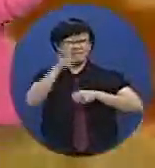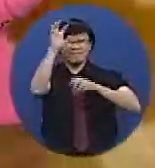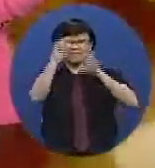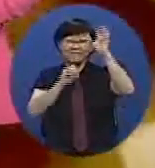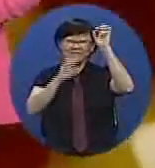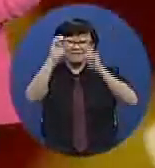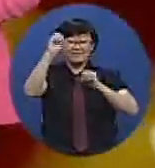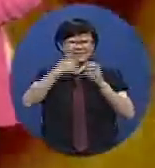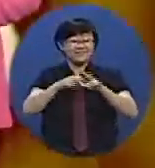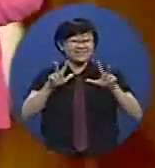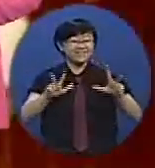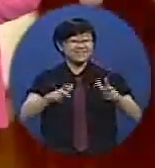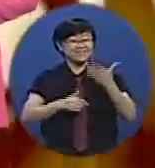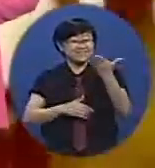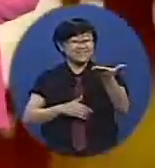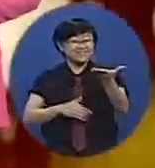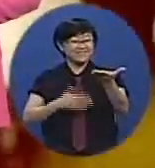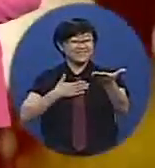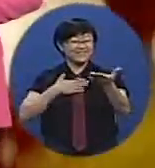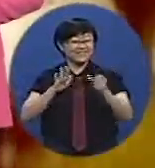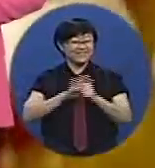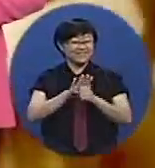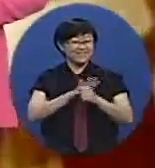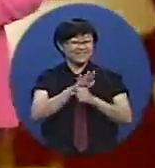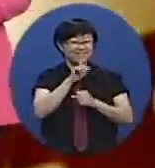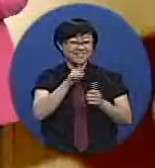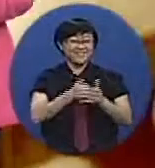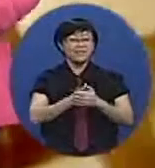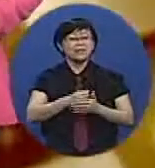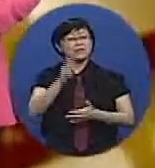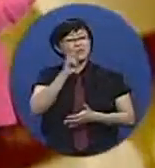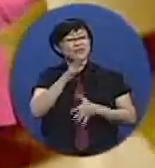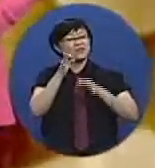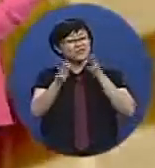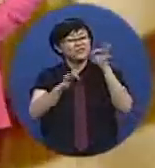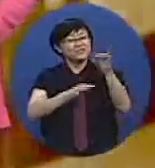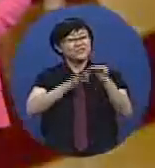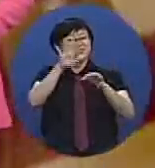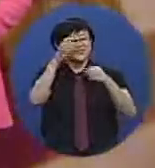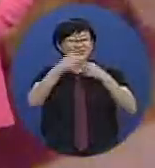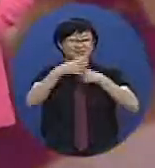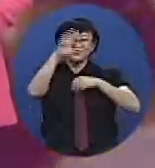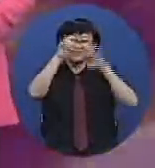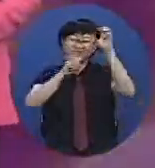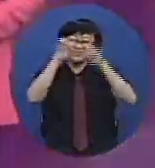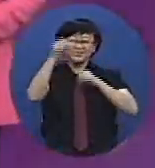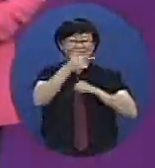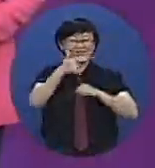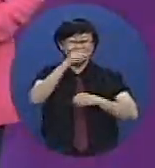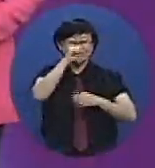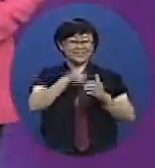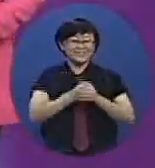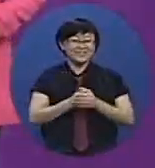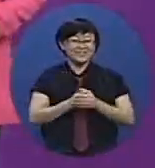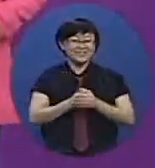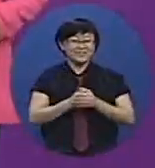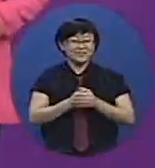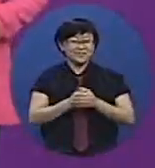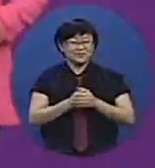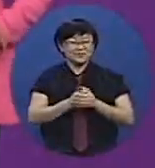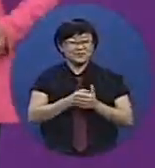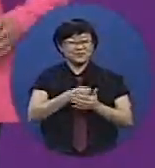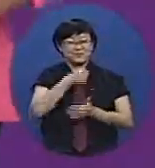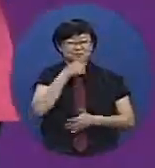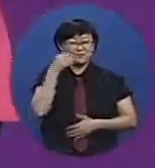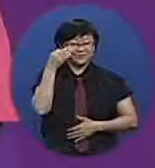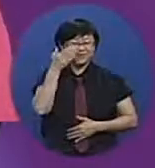아직도 그대는 내 사랑 이러면 잘 딸 것 같아요. 너무 잘하셨어요. 점수 네. 보겠습니다.